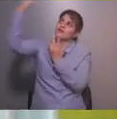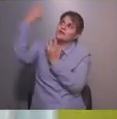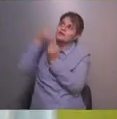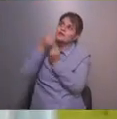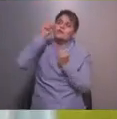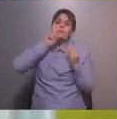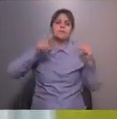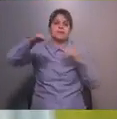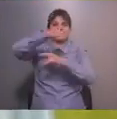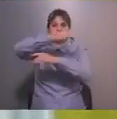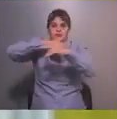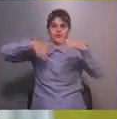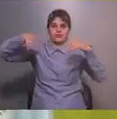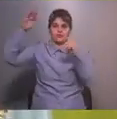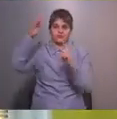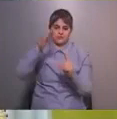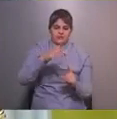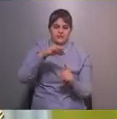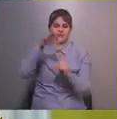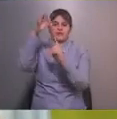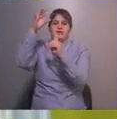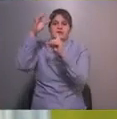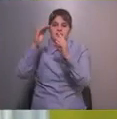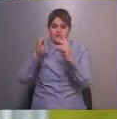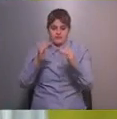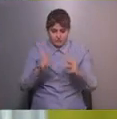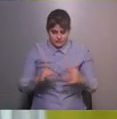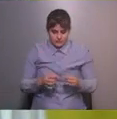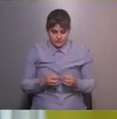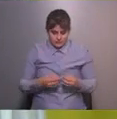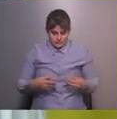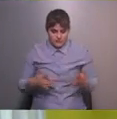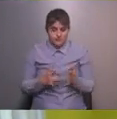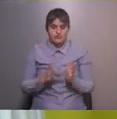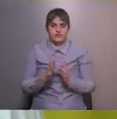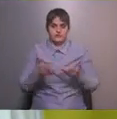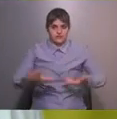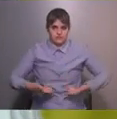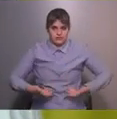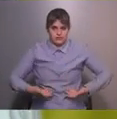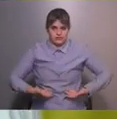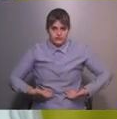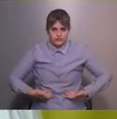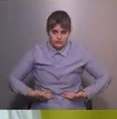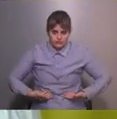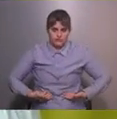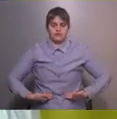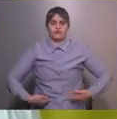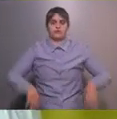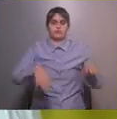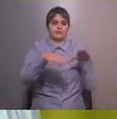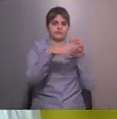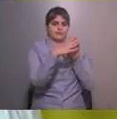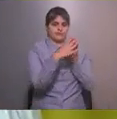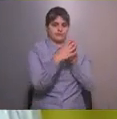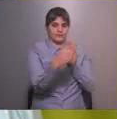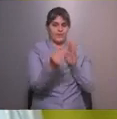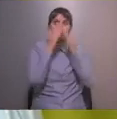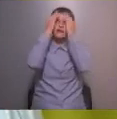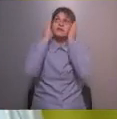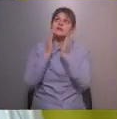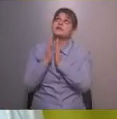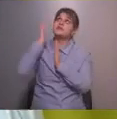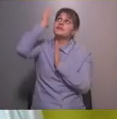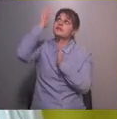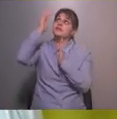Seigneur est avec vous. Vous êtes bénie entre toutes les femmes. Et Jésus, le fruit de vos entrailles, est béni.